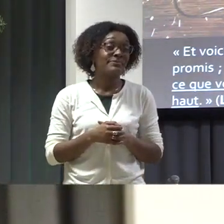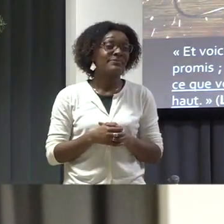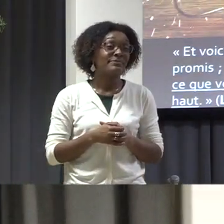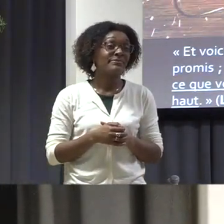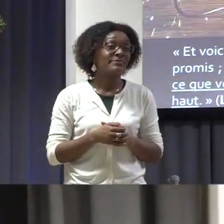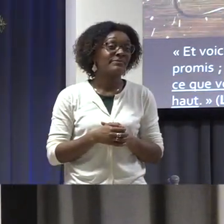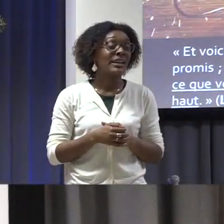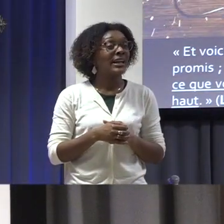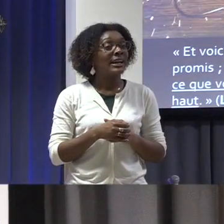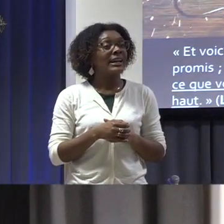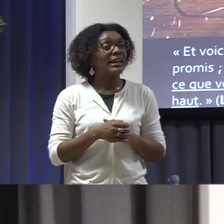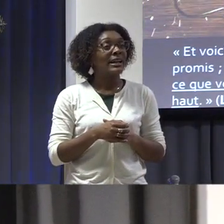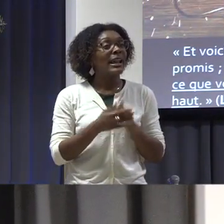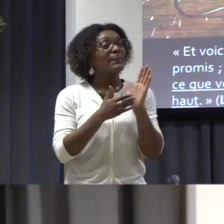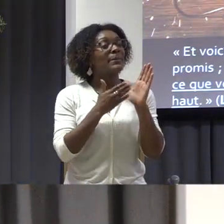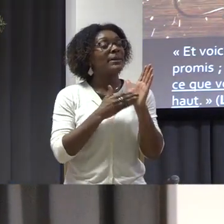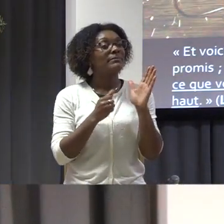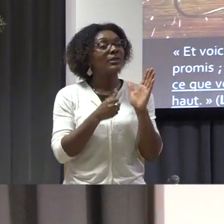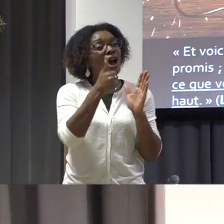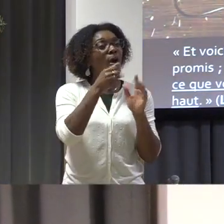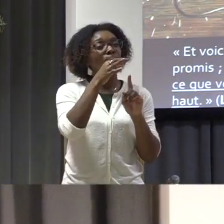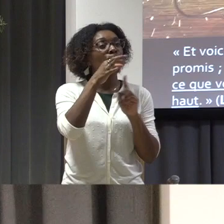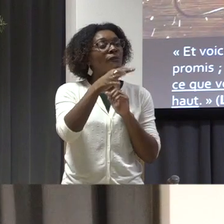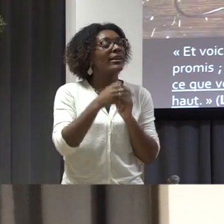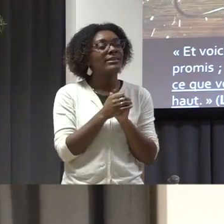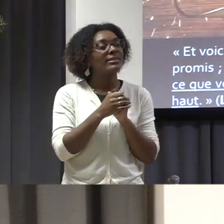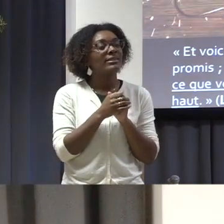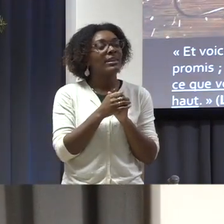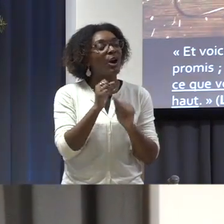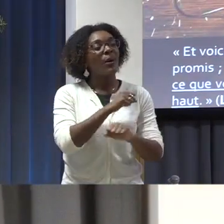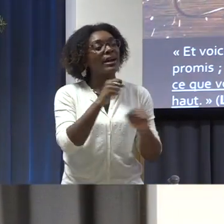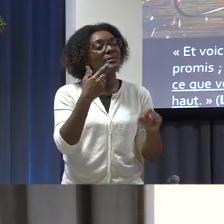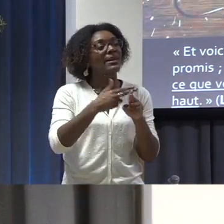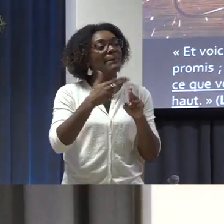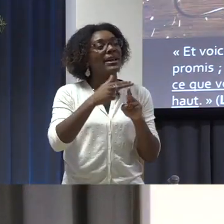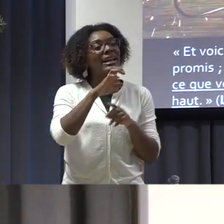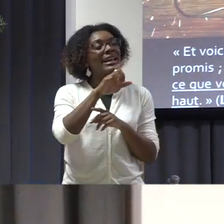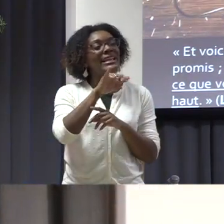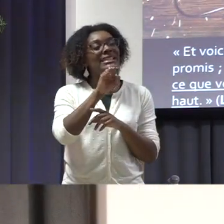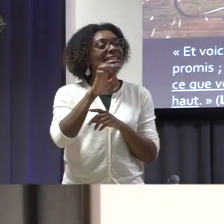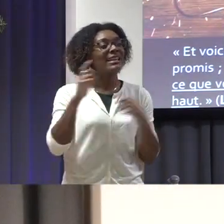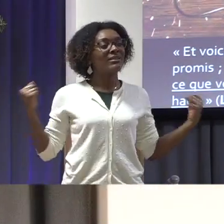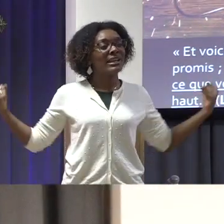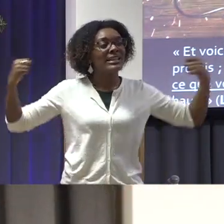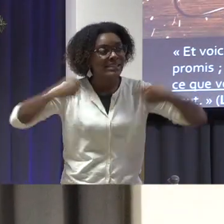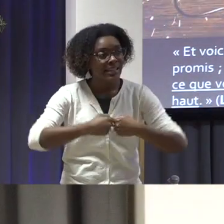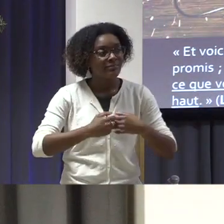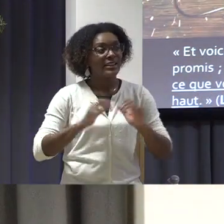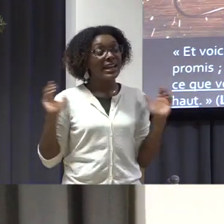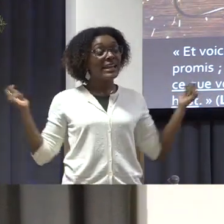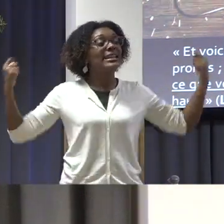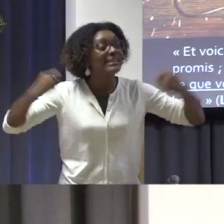qui m'impressionne dans la bible il ya le prophéte elysées elysée a fait le double de ce qu'il y a fait